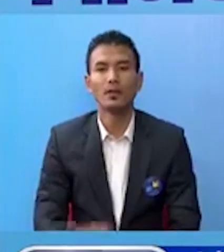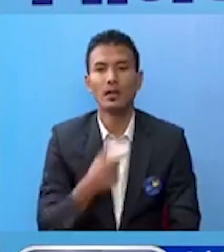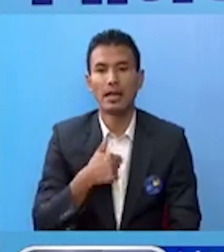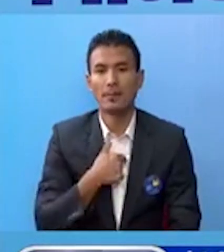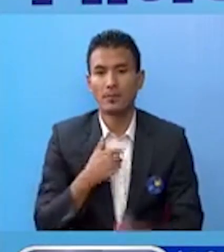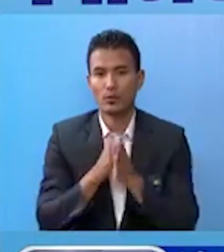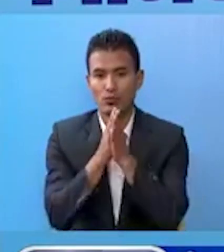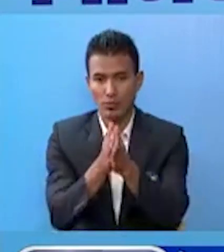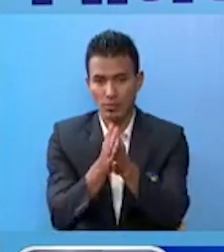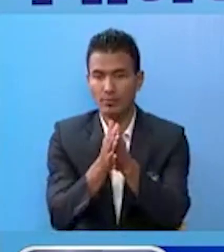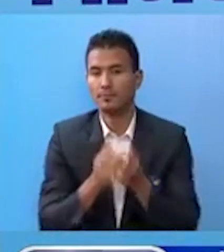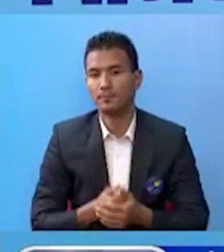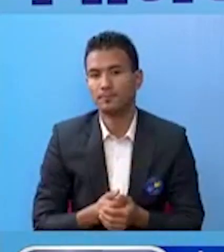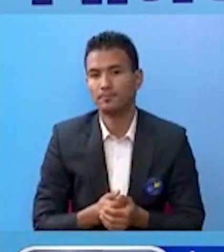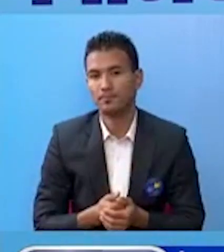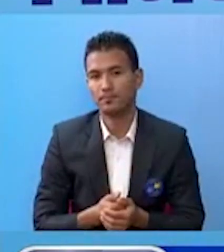हाम्रो अनुरोध छ,